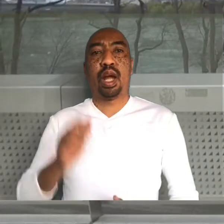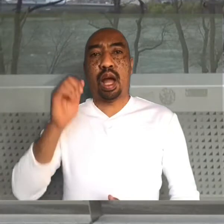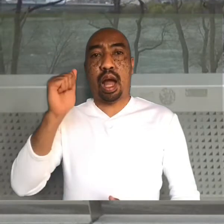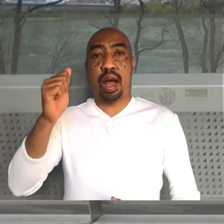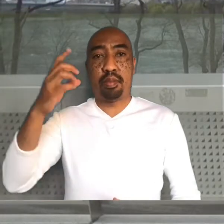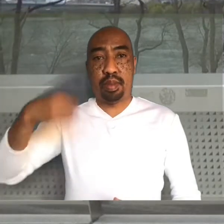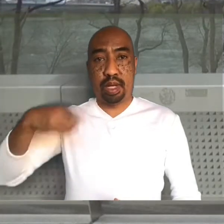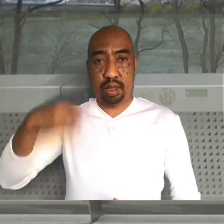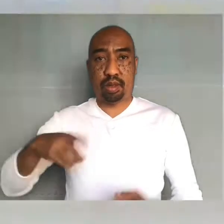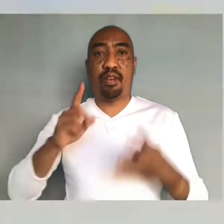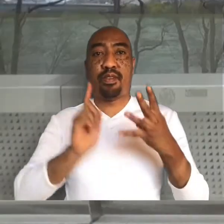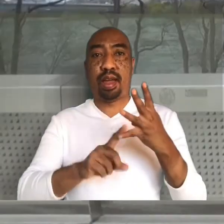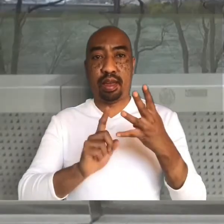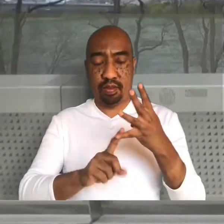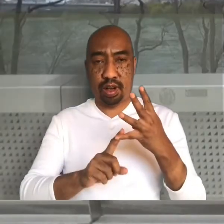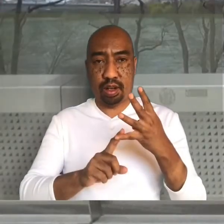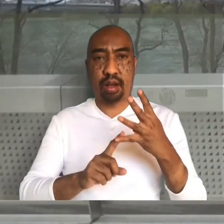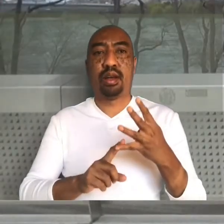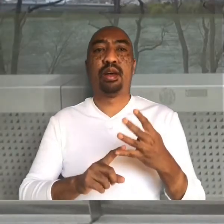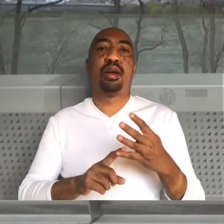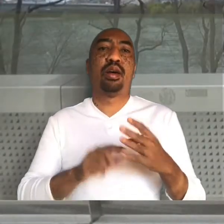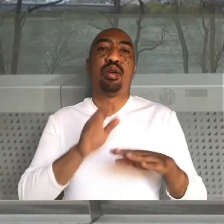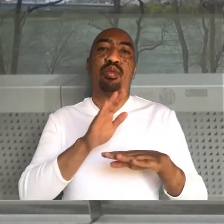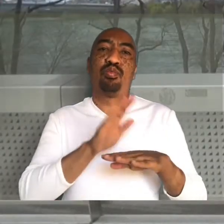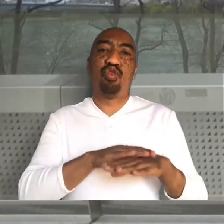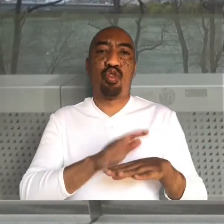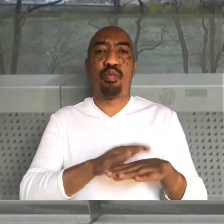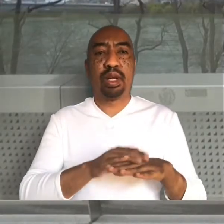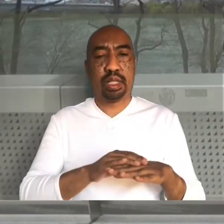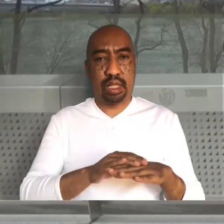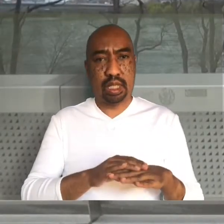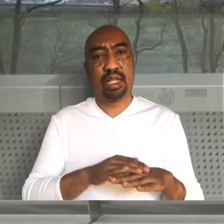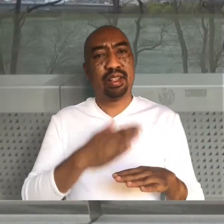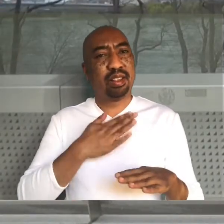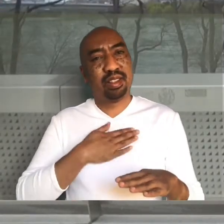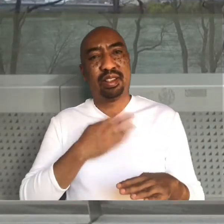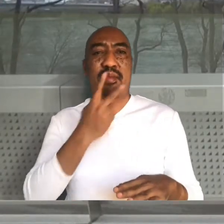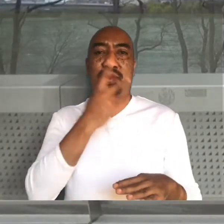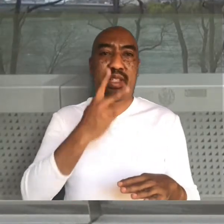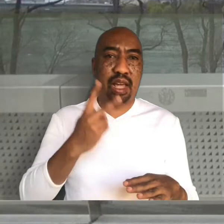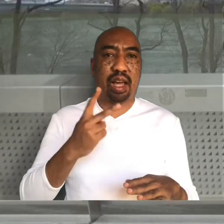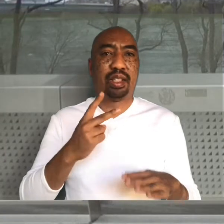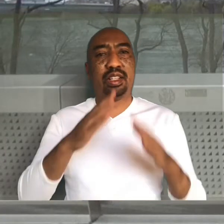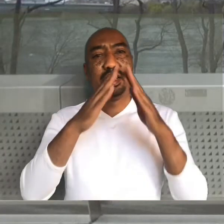ny faefatra dia ny géolocalisation ihany, fa io indray dia ny